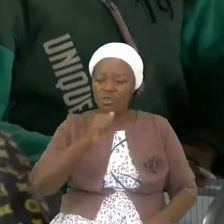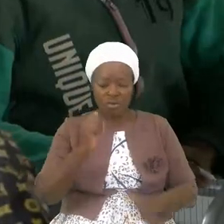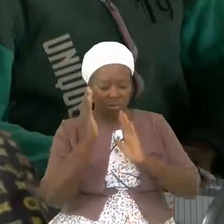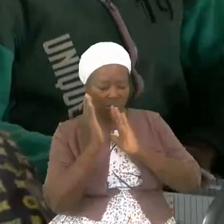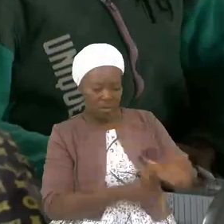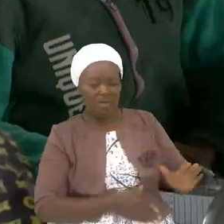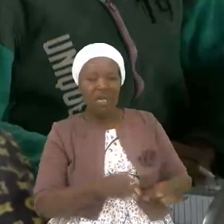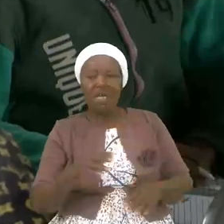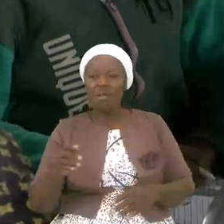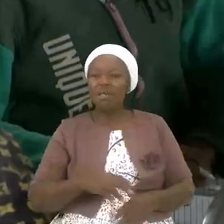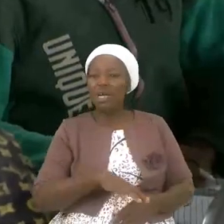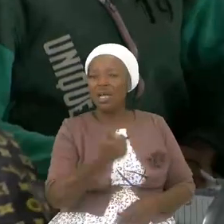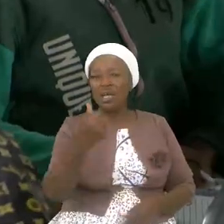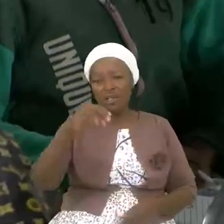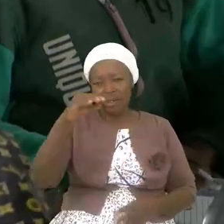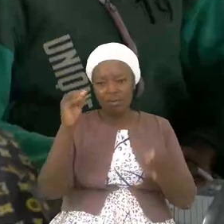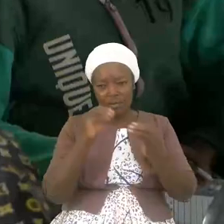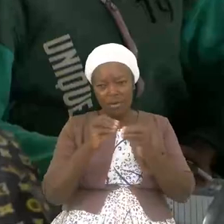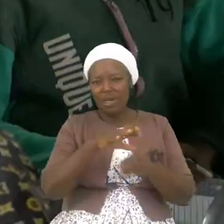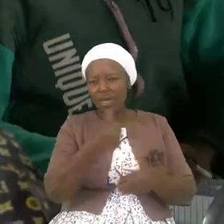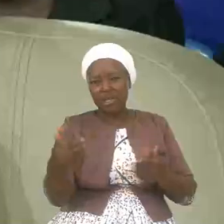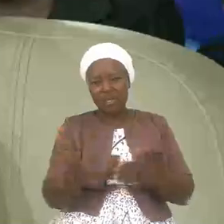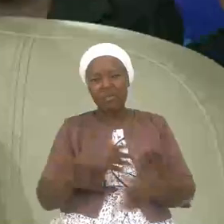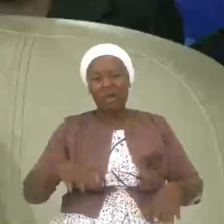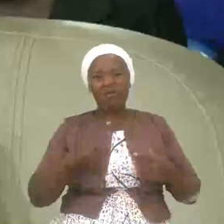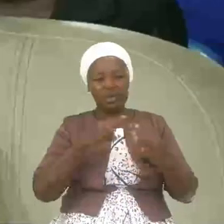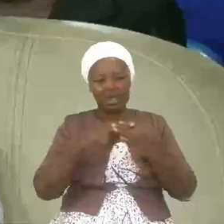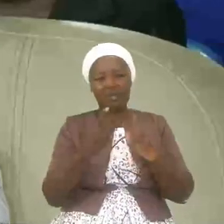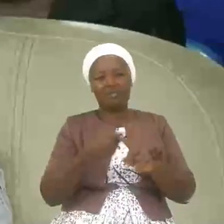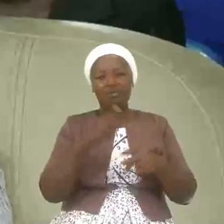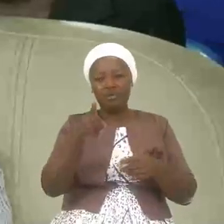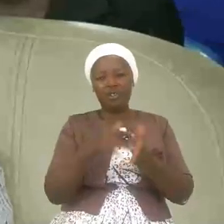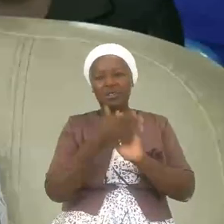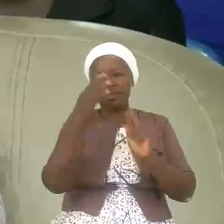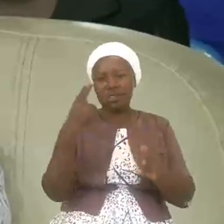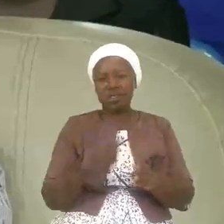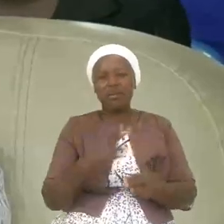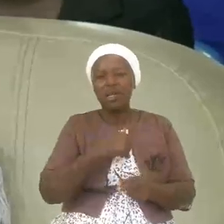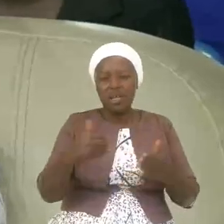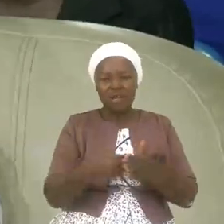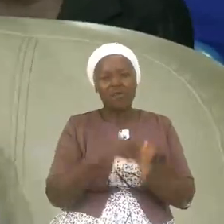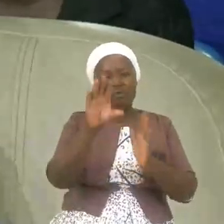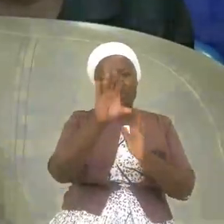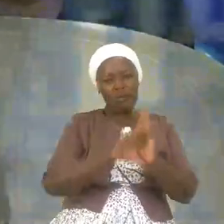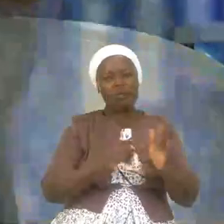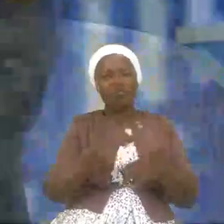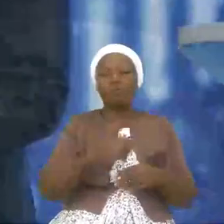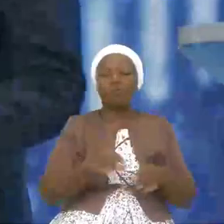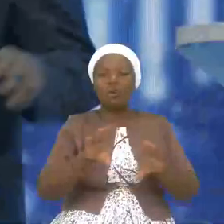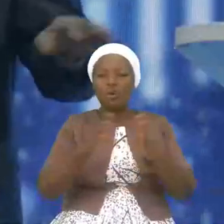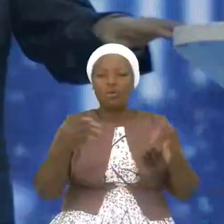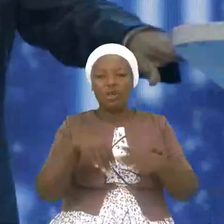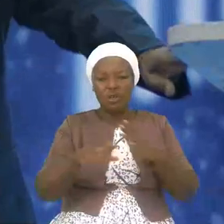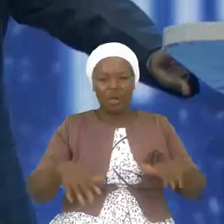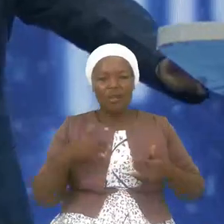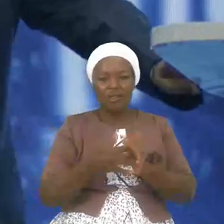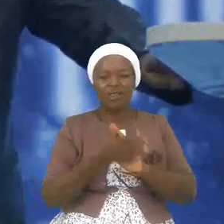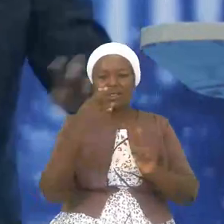Je ne te résisterai plus. Une nouvelle vie va commencer pour toi. Un nouveau chapitre va commencer pour